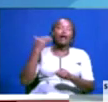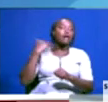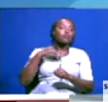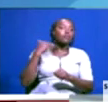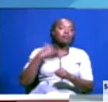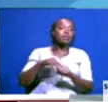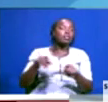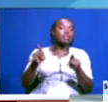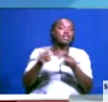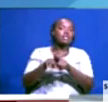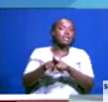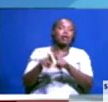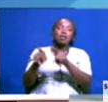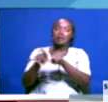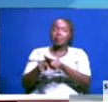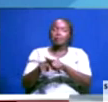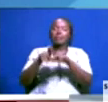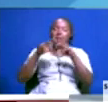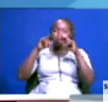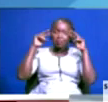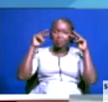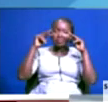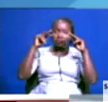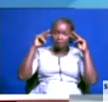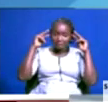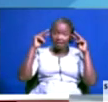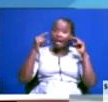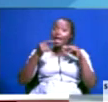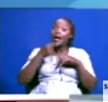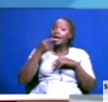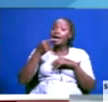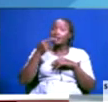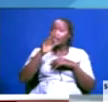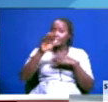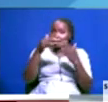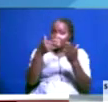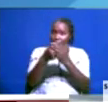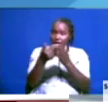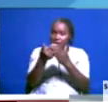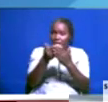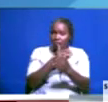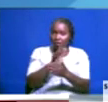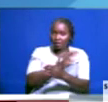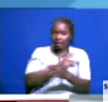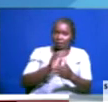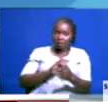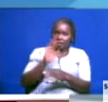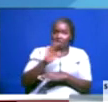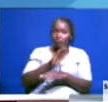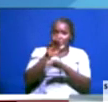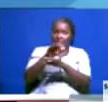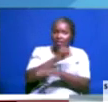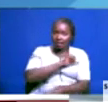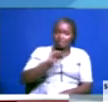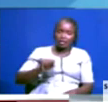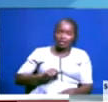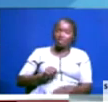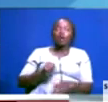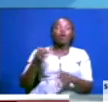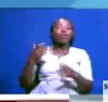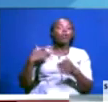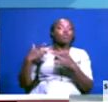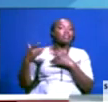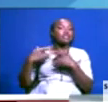kuwa kitendo cha ugaidi. Kindiki ambaye alifika mbele ya kamati ya bunge la seneti kuhusu usalama